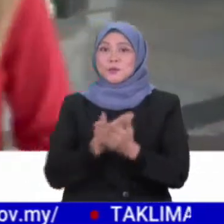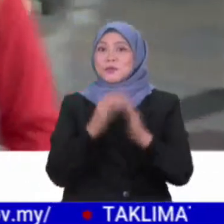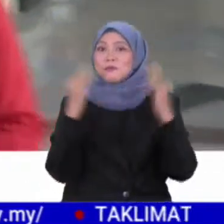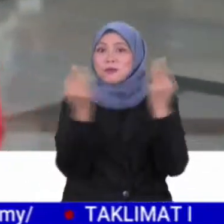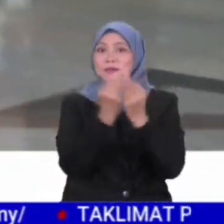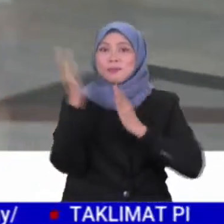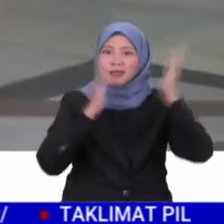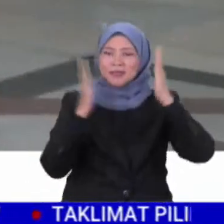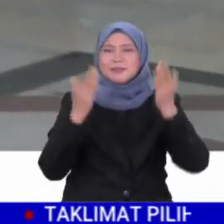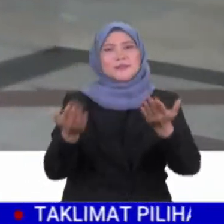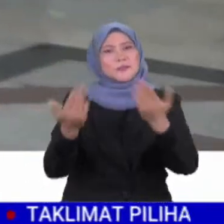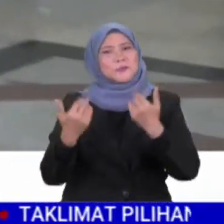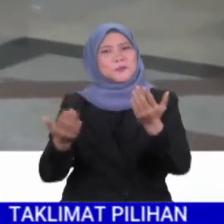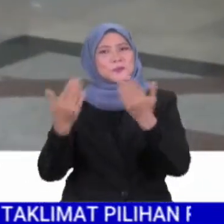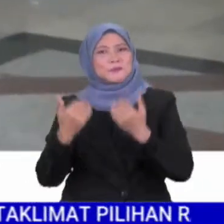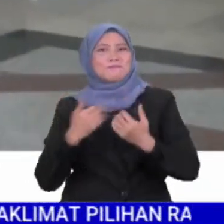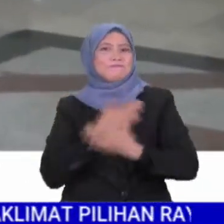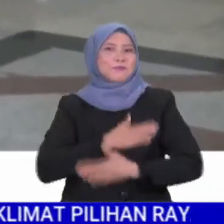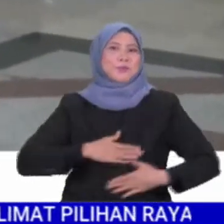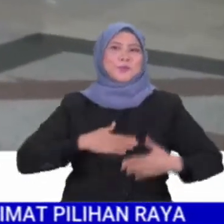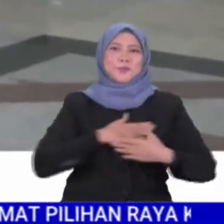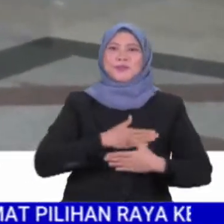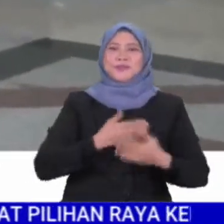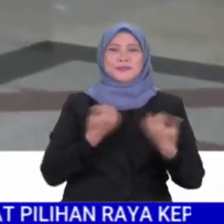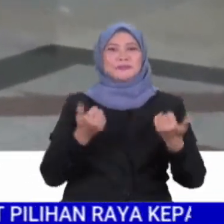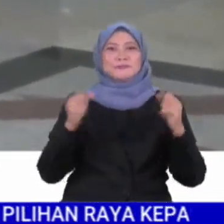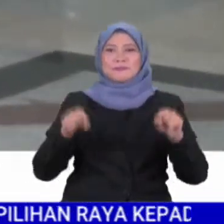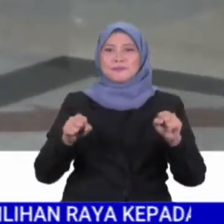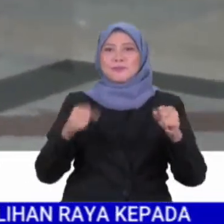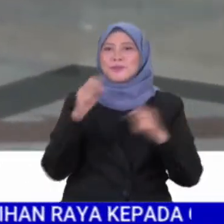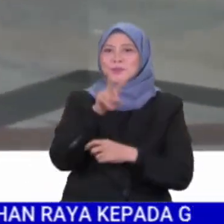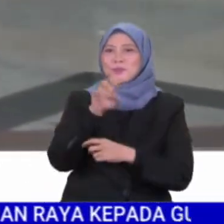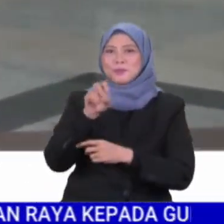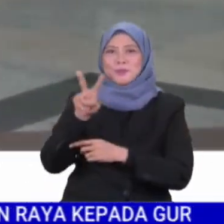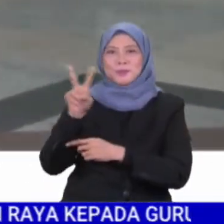Malaysia, ayuh meriahkan sambutan Hari Malaysia 2022